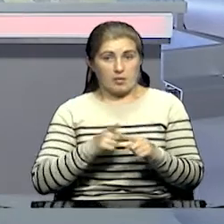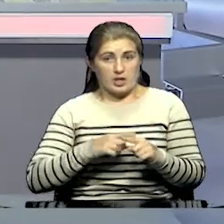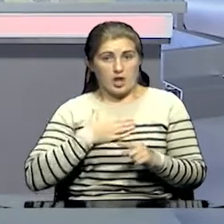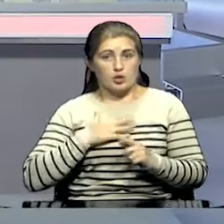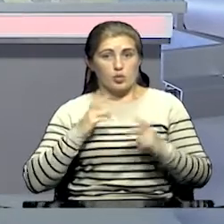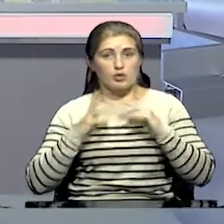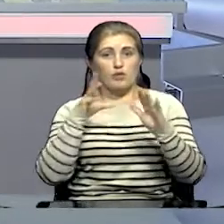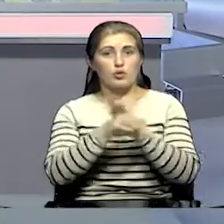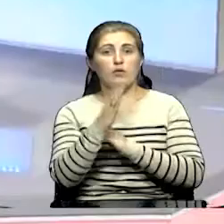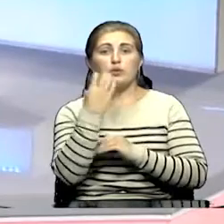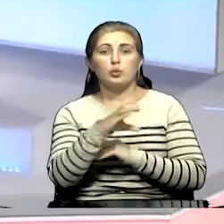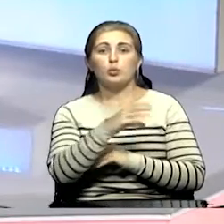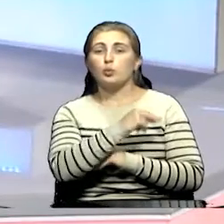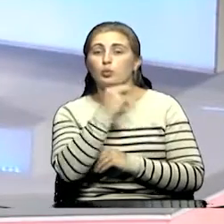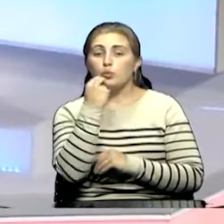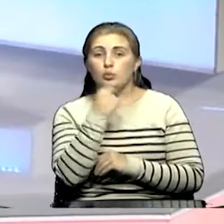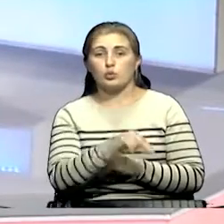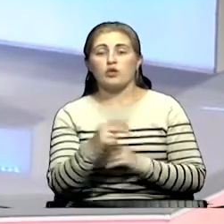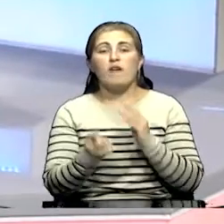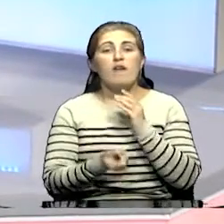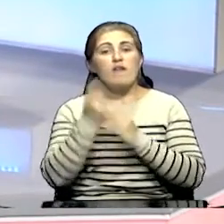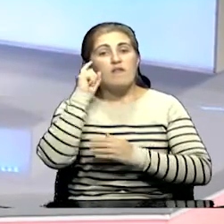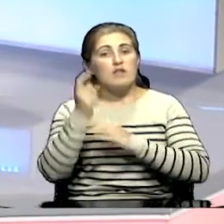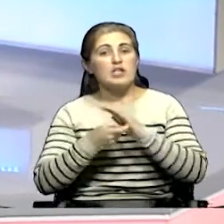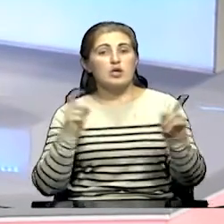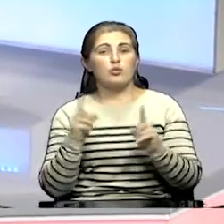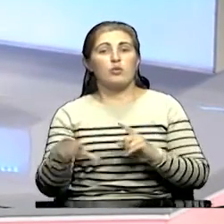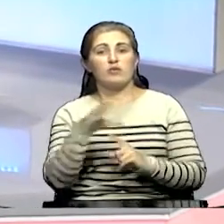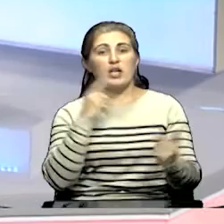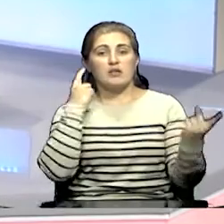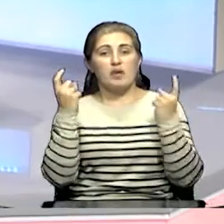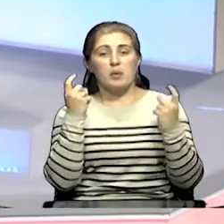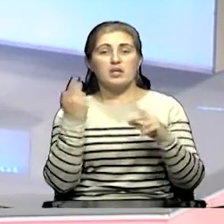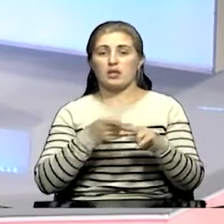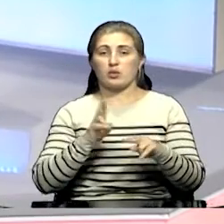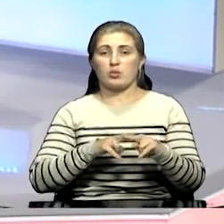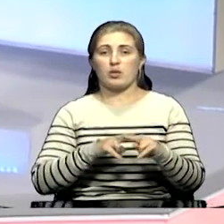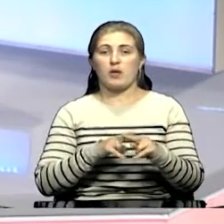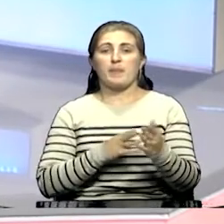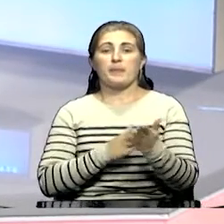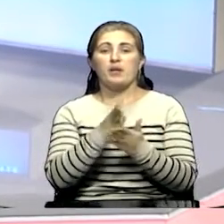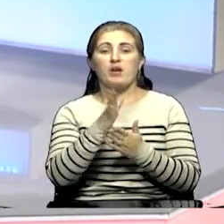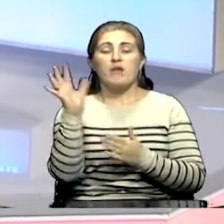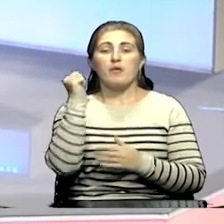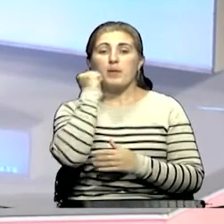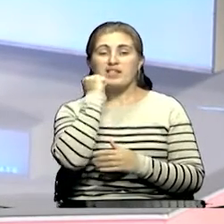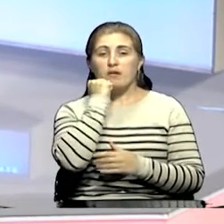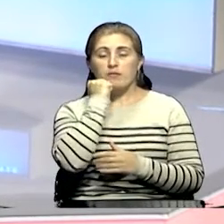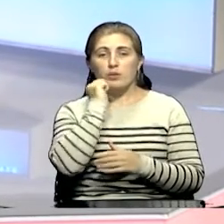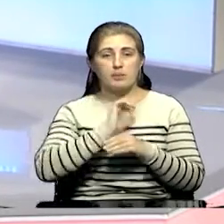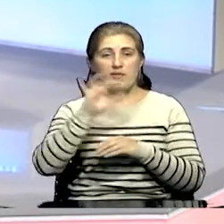лучших выяснилось что вся информация которая направляемую москву эта